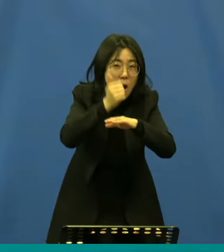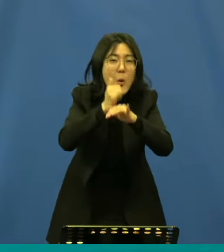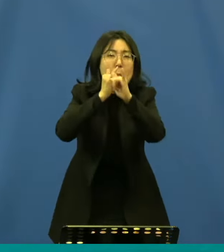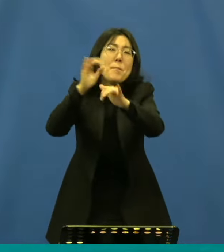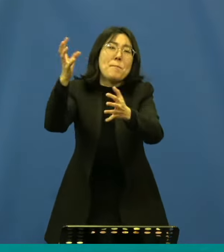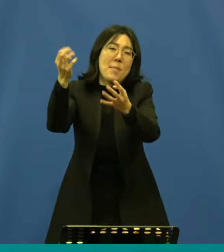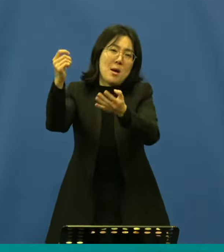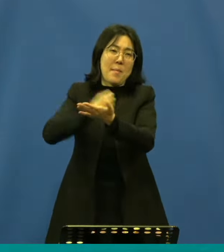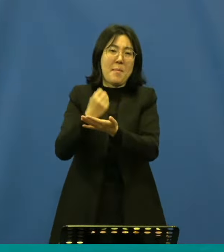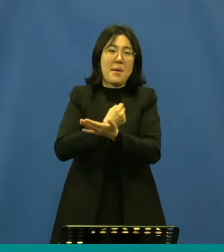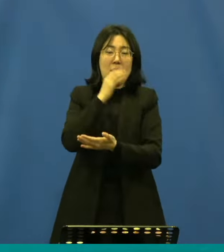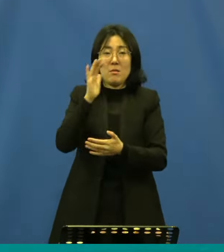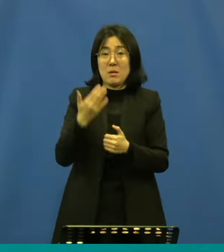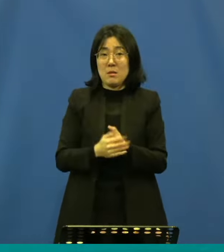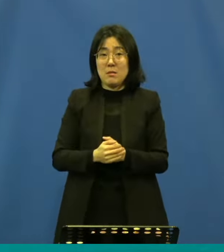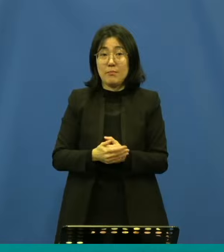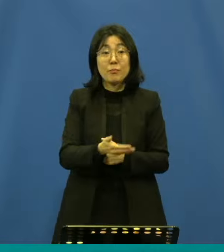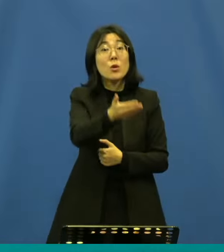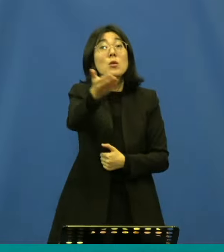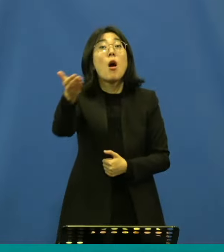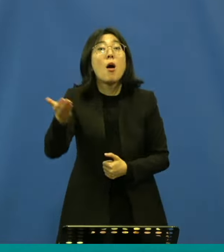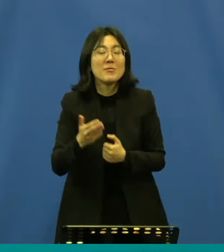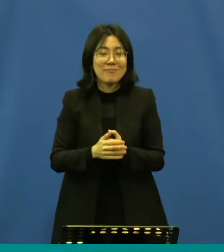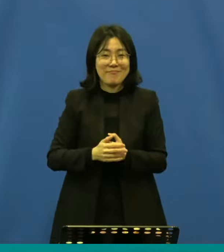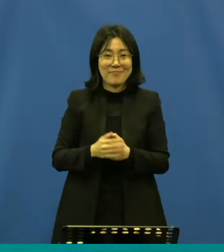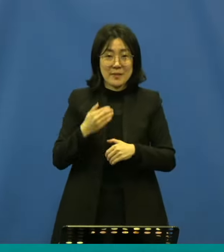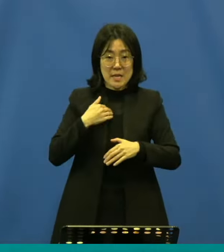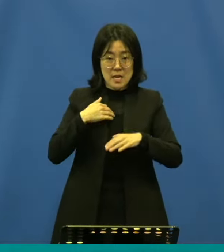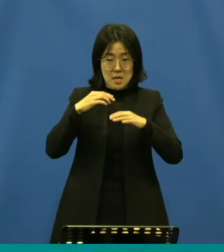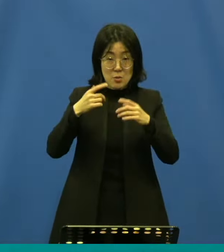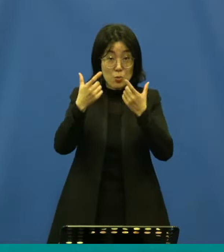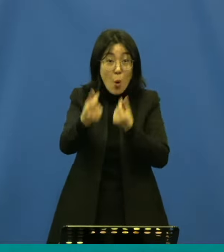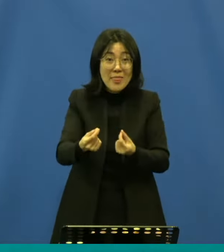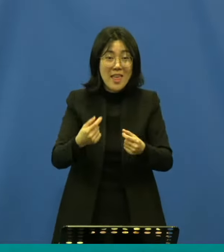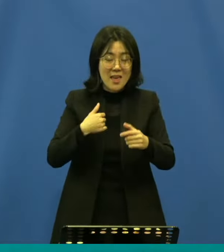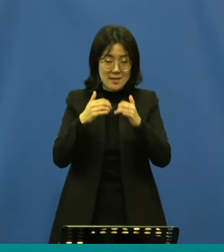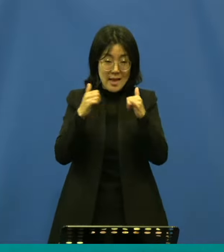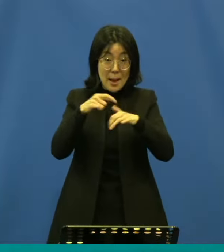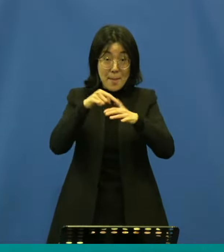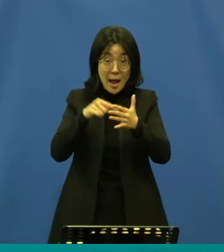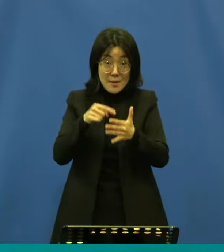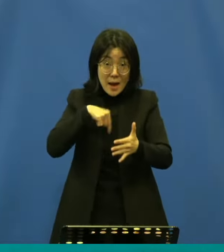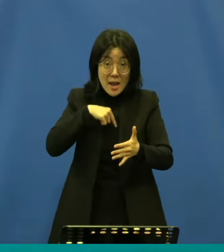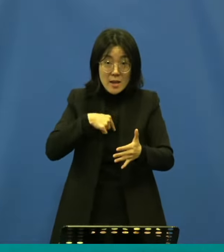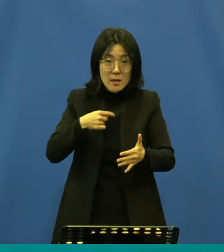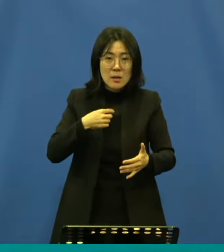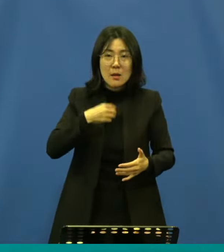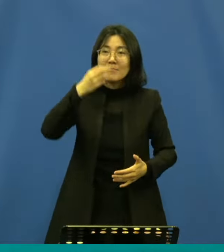있습니다. 열등감과 우월의식은 동전의 양면과 같아요.